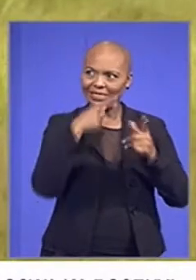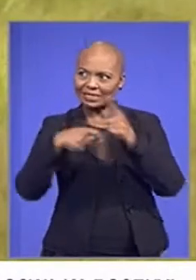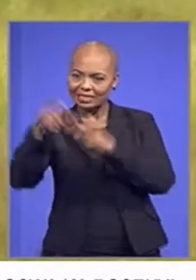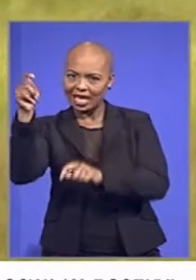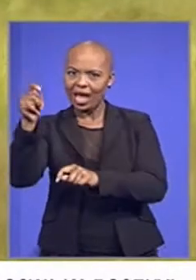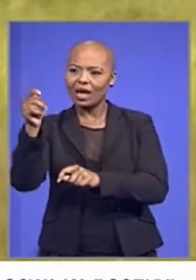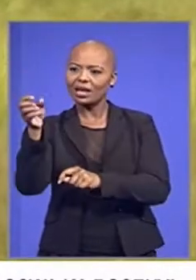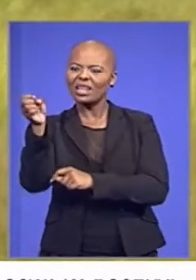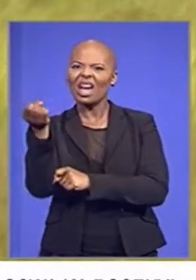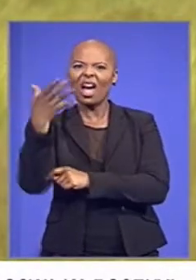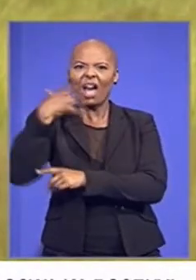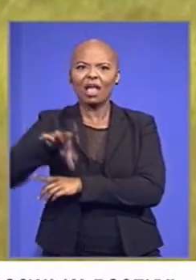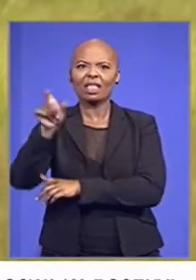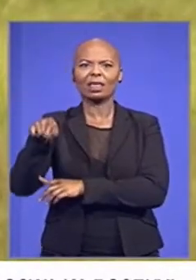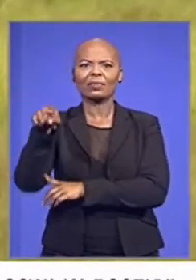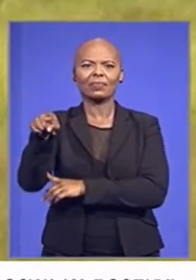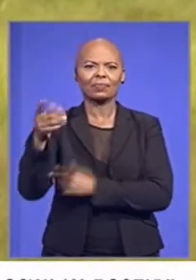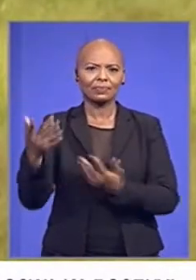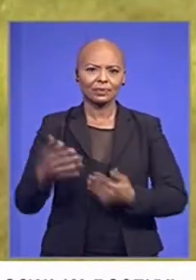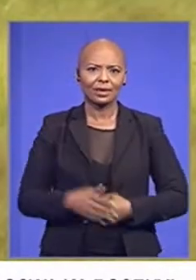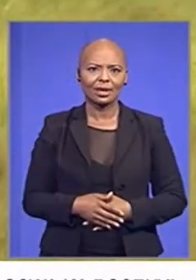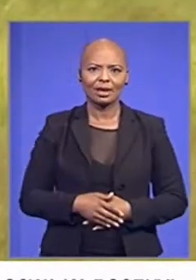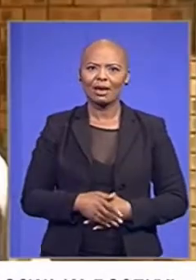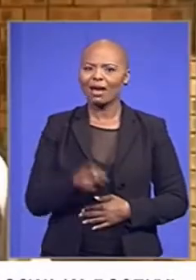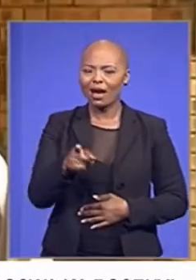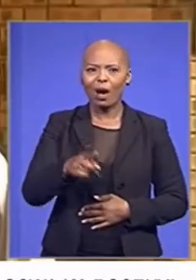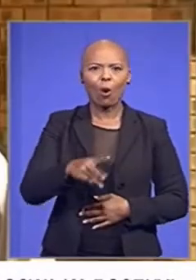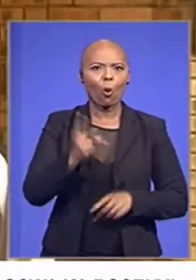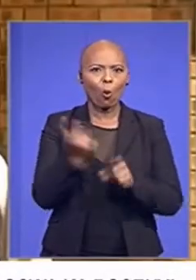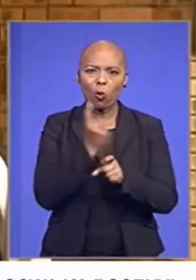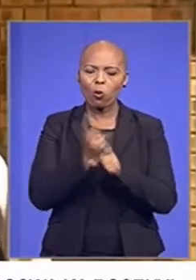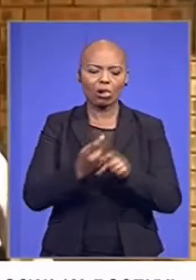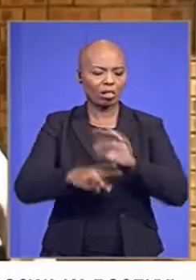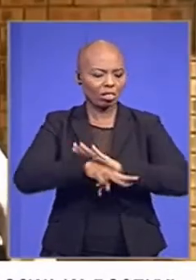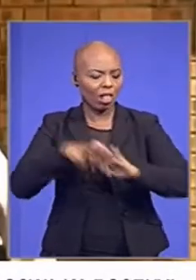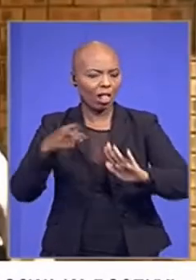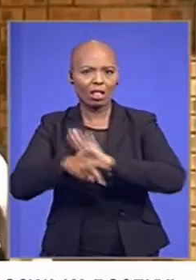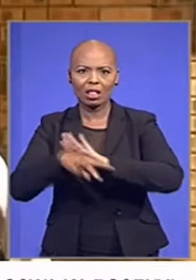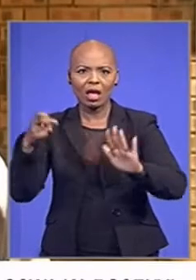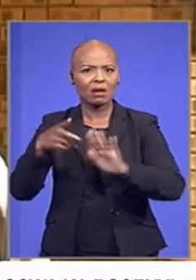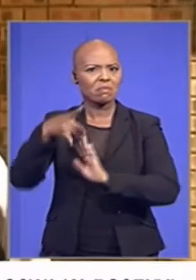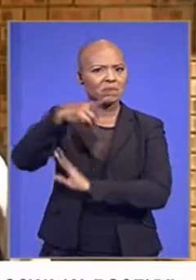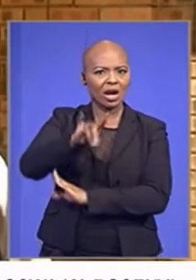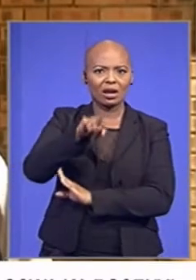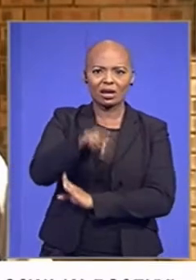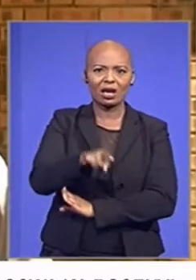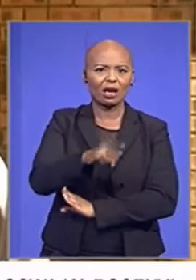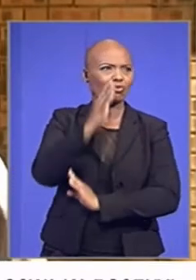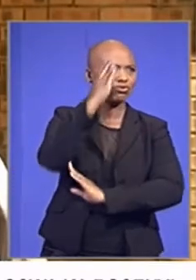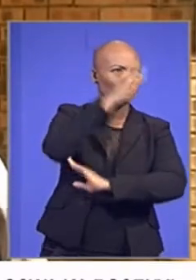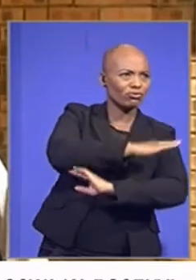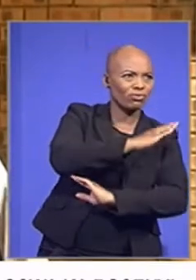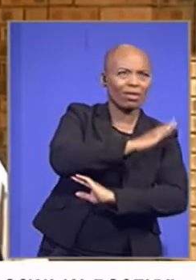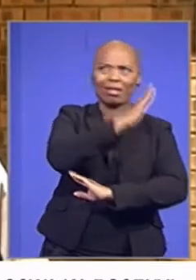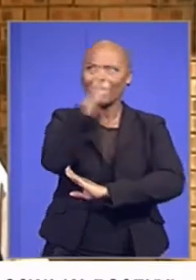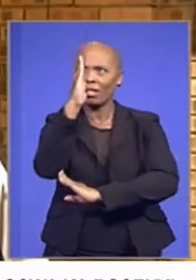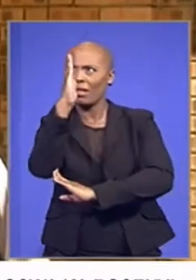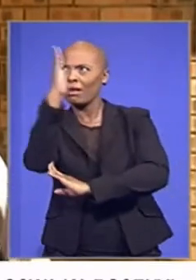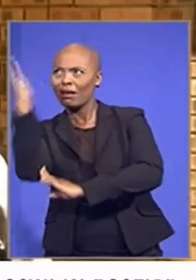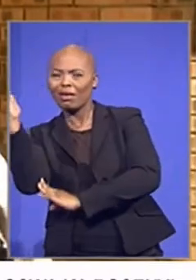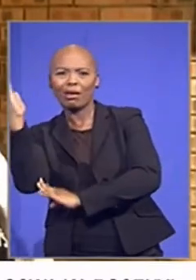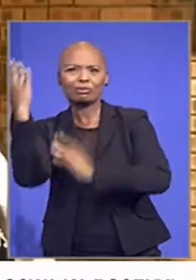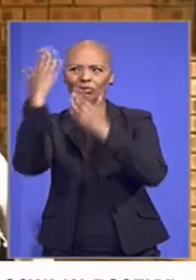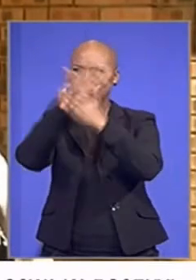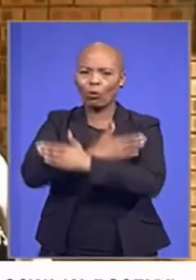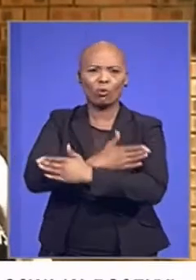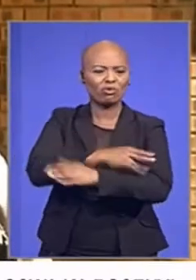Diphoofolo di nko jalo ka metsi, di nko bosiu le motshehare, ene sa banka hodima 10 ya hodimo. So la di thola hetse beng ba diphoofolo